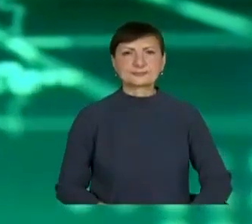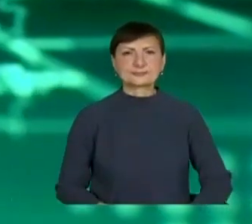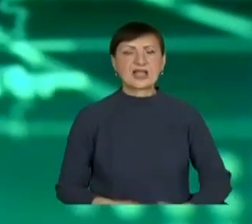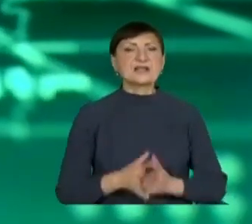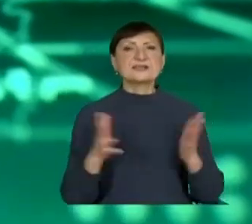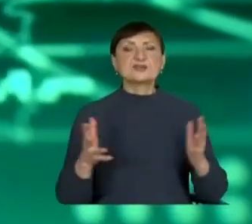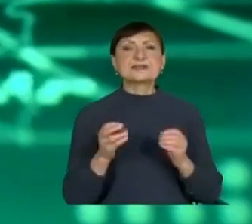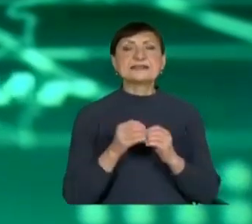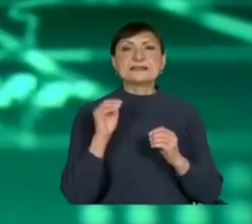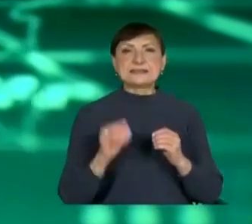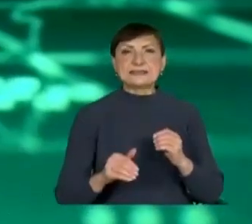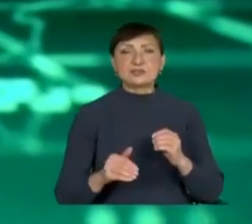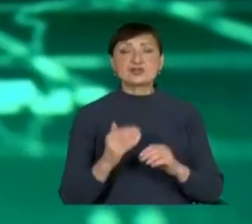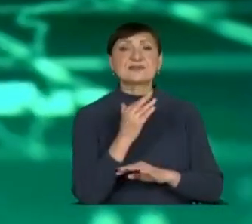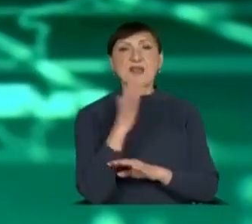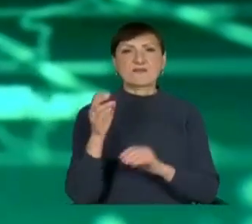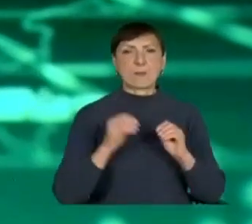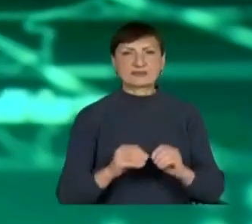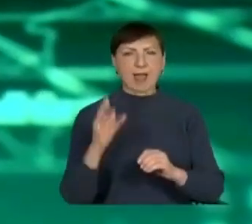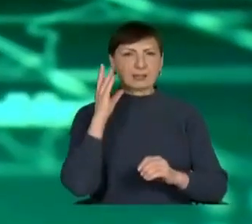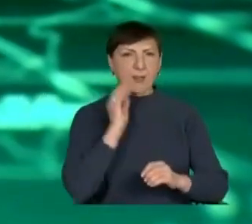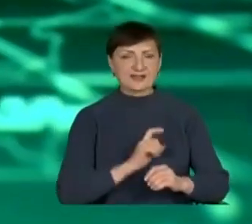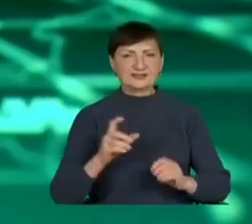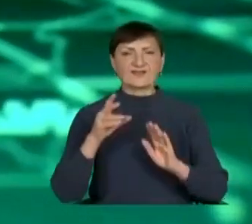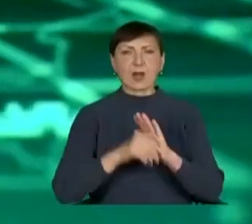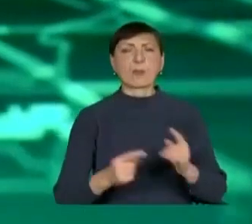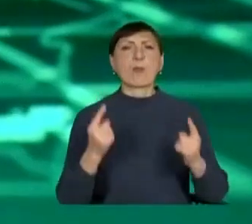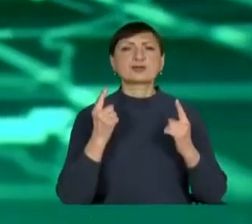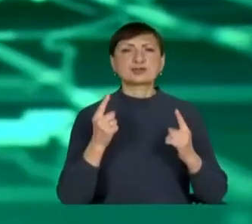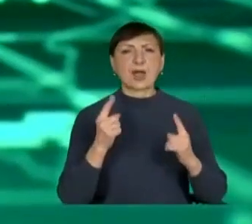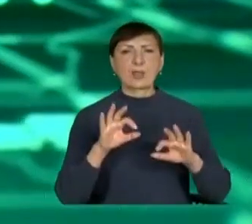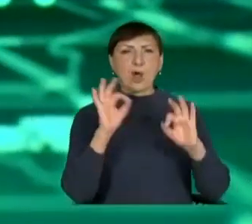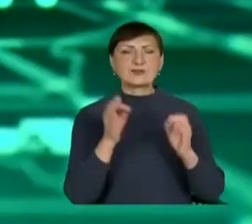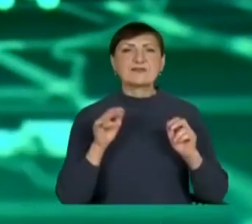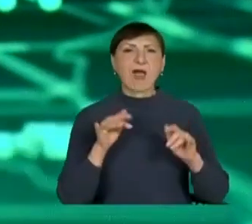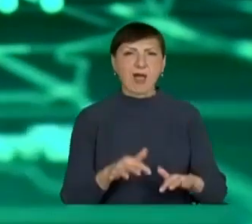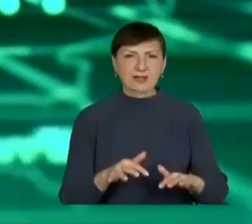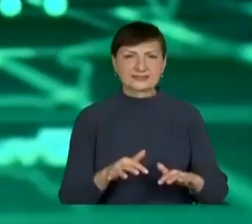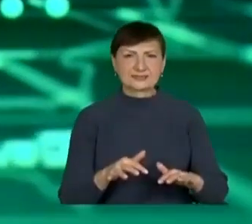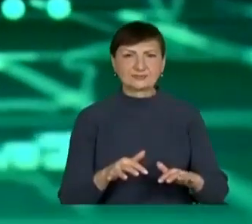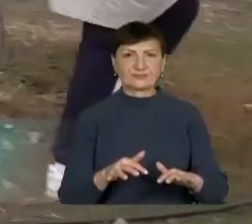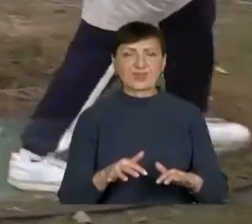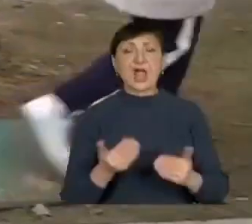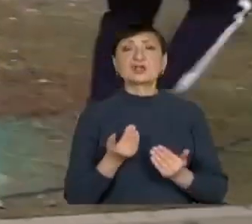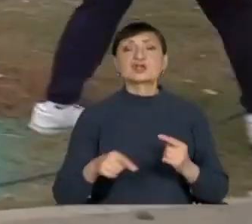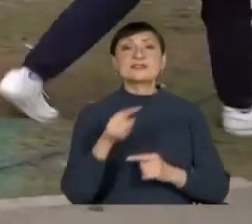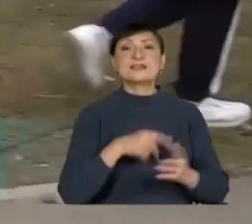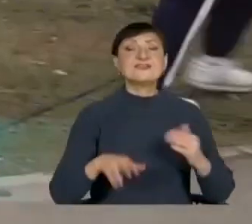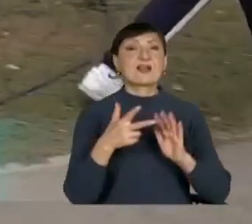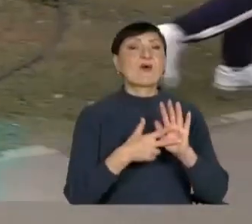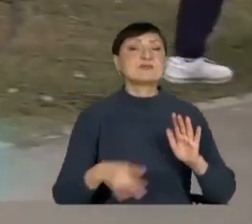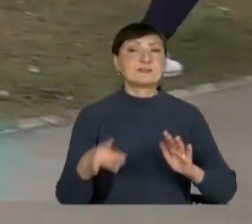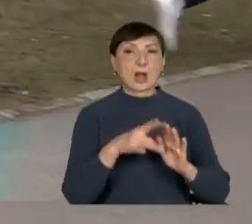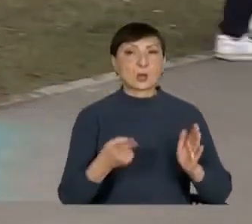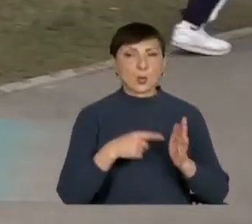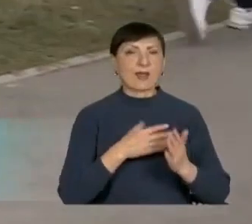Свыше 10 тысяч деревьев посадили алматинцы в рамках масштабной осенней акции «Жархан Кыз». Жители всех 8 районов